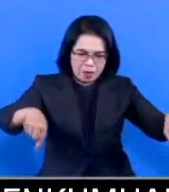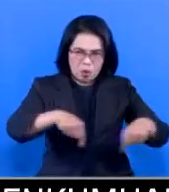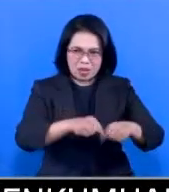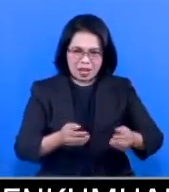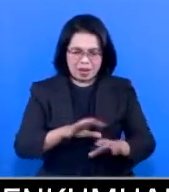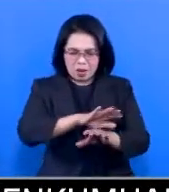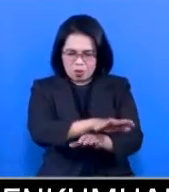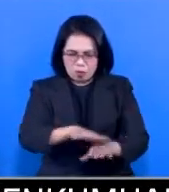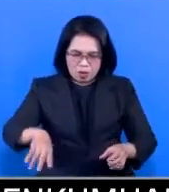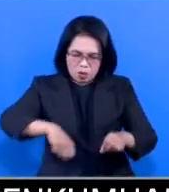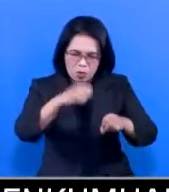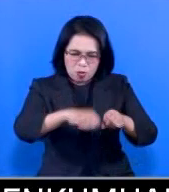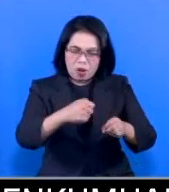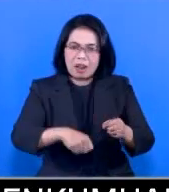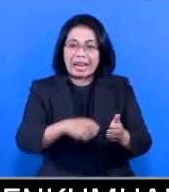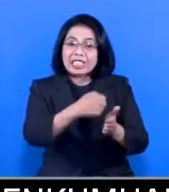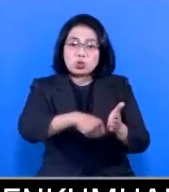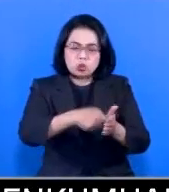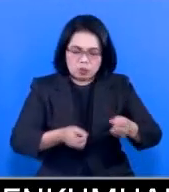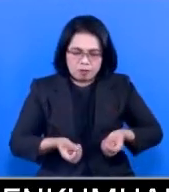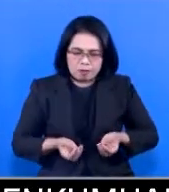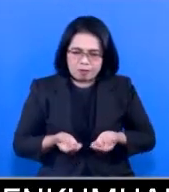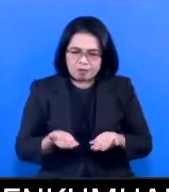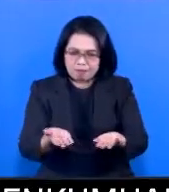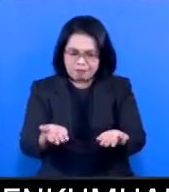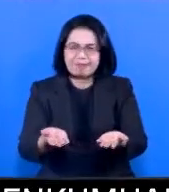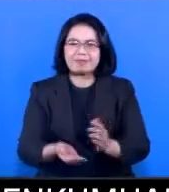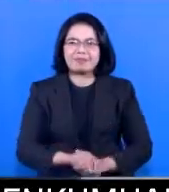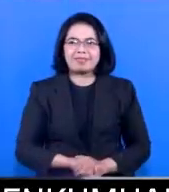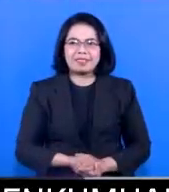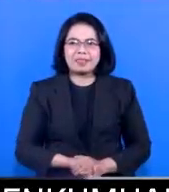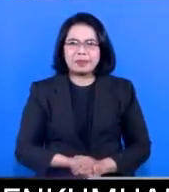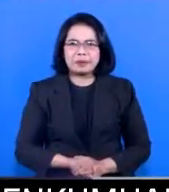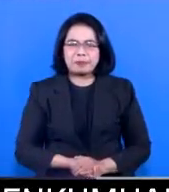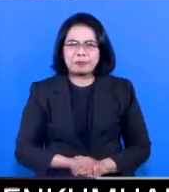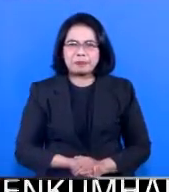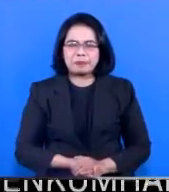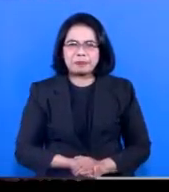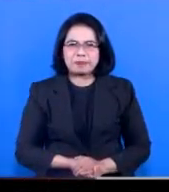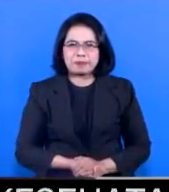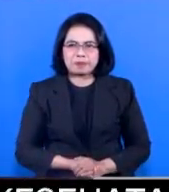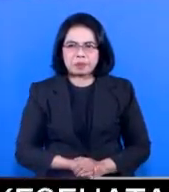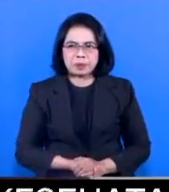topping keju parut, brownies ubi madu pun siap disantap. Untuk harganya